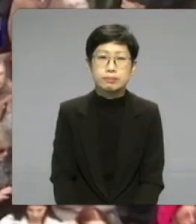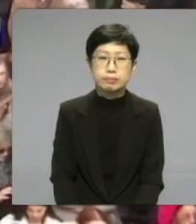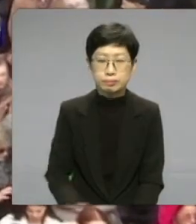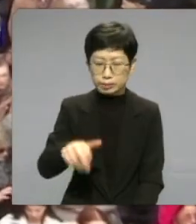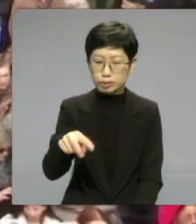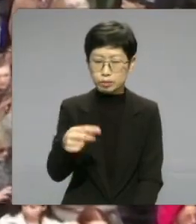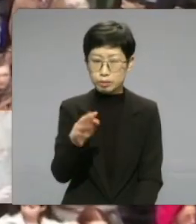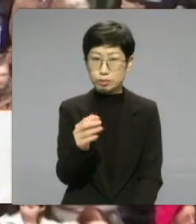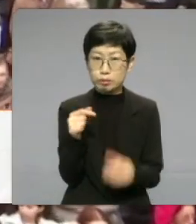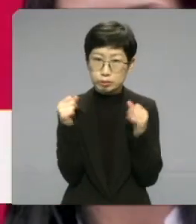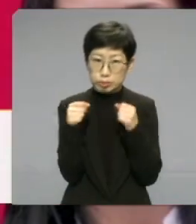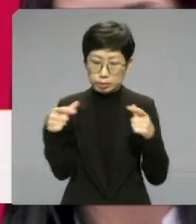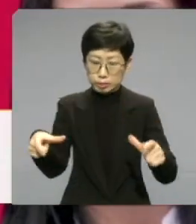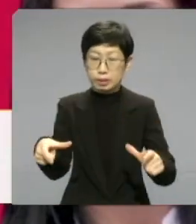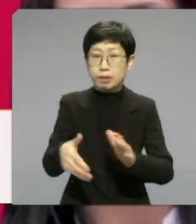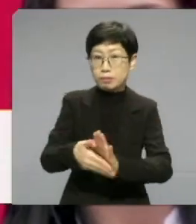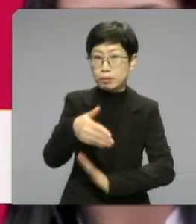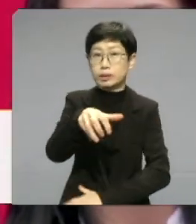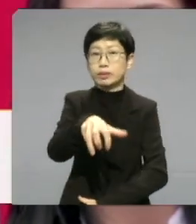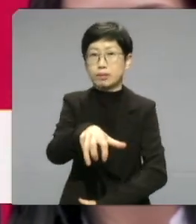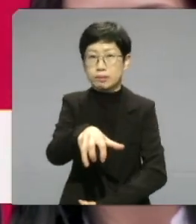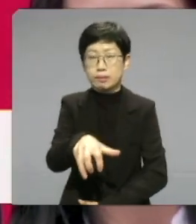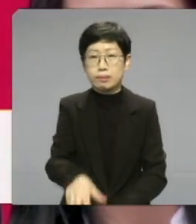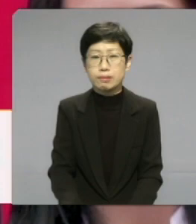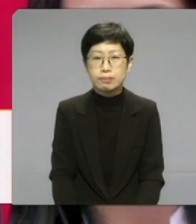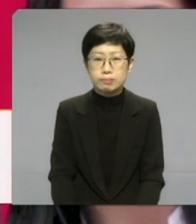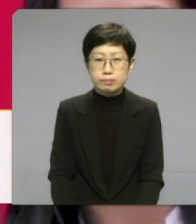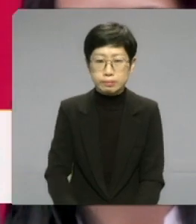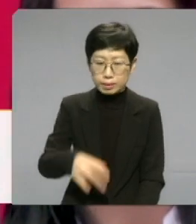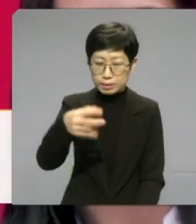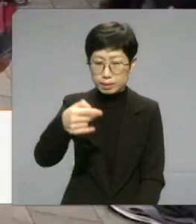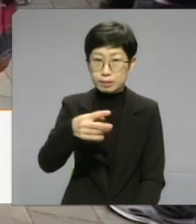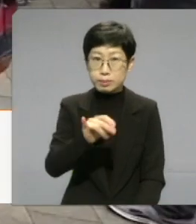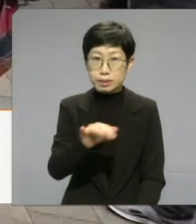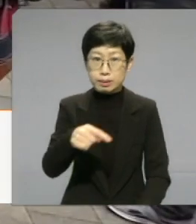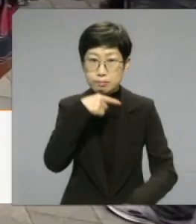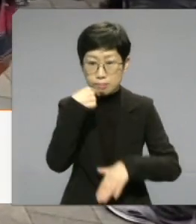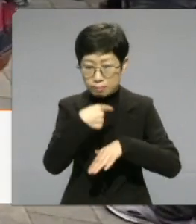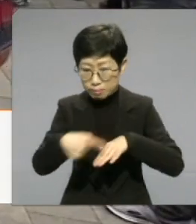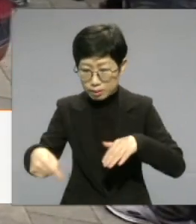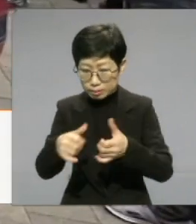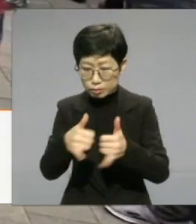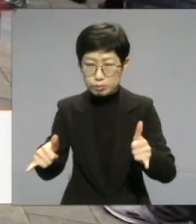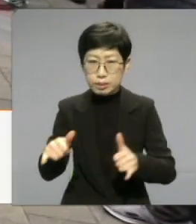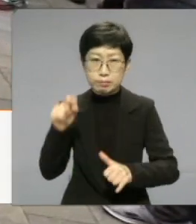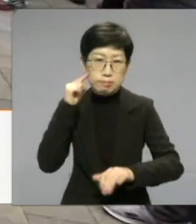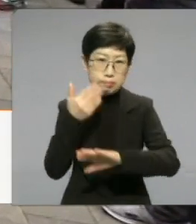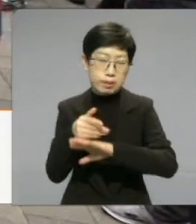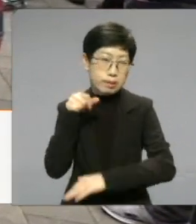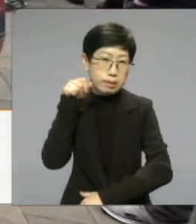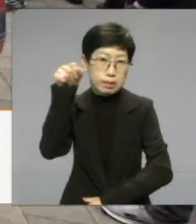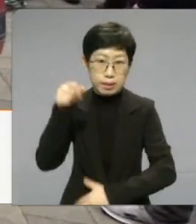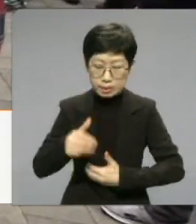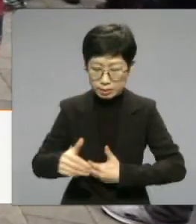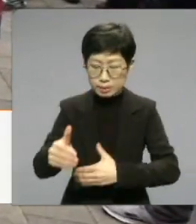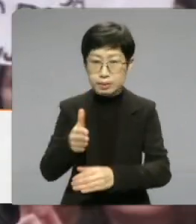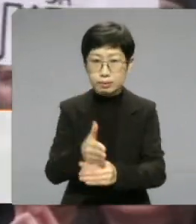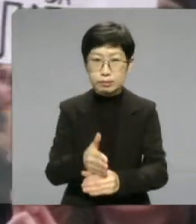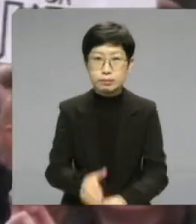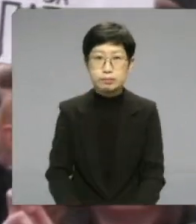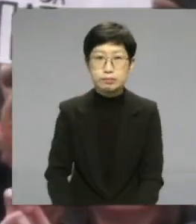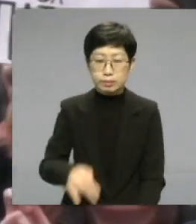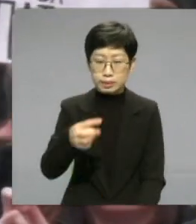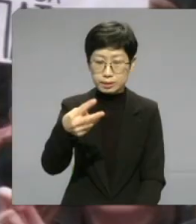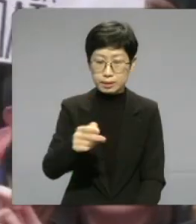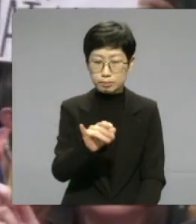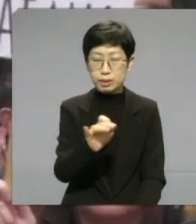코소보 북부에 있는 도시 미트로비차에서 세르비아계 주민들이 항의 시위에 나섰습니다. 세르비아